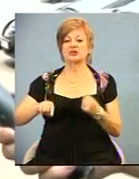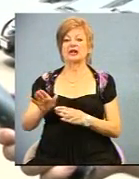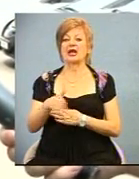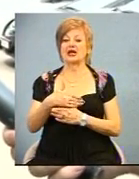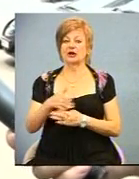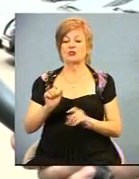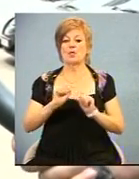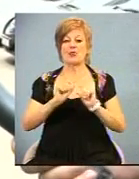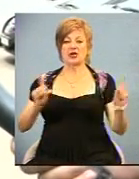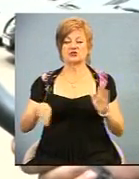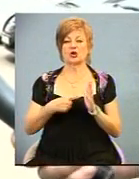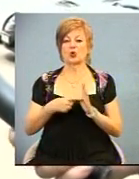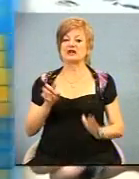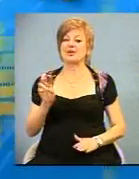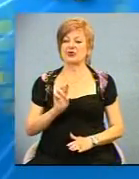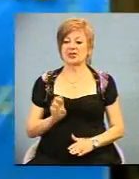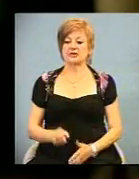в супермаркетах міста Бердянська.